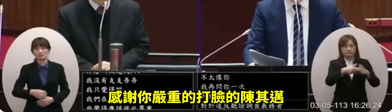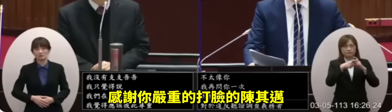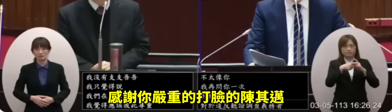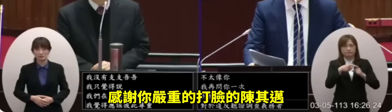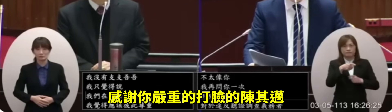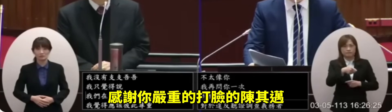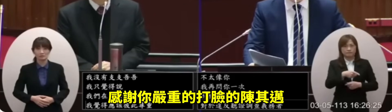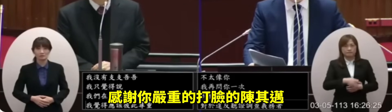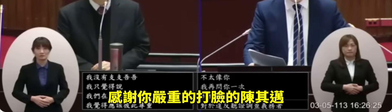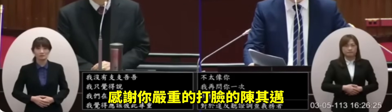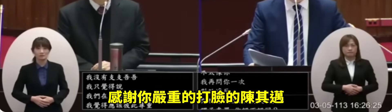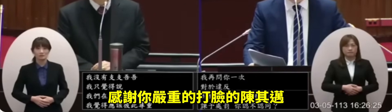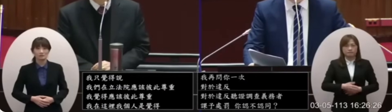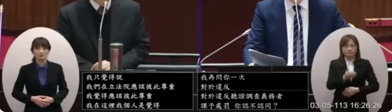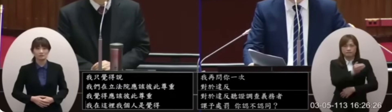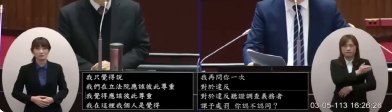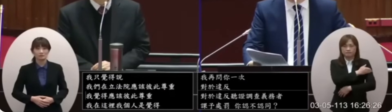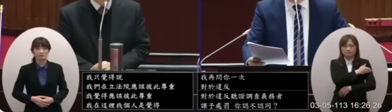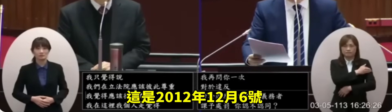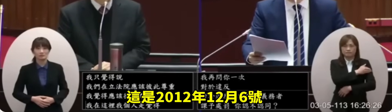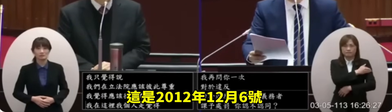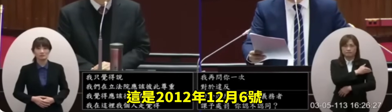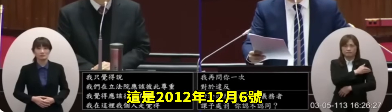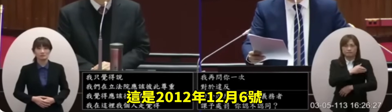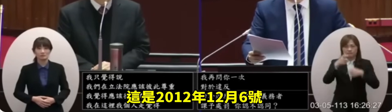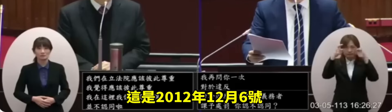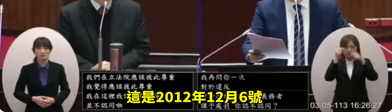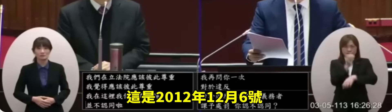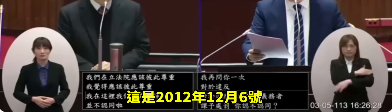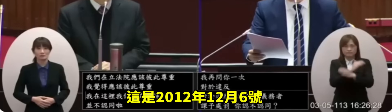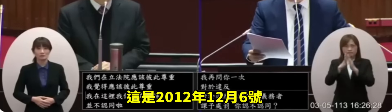重的打脸了陈其迈。这是